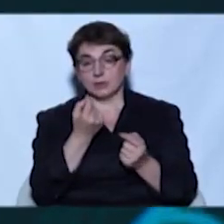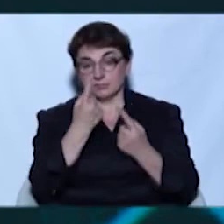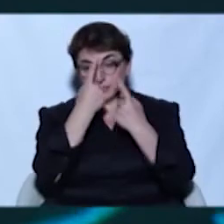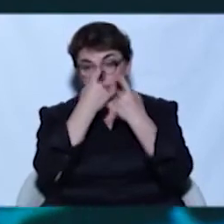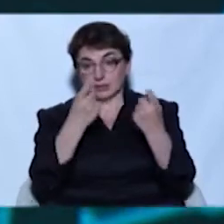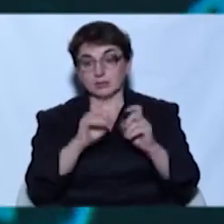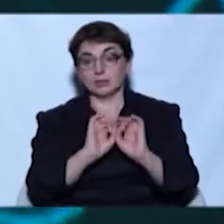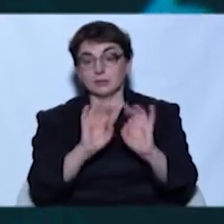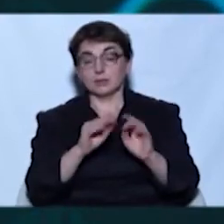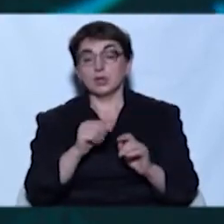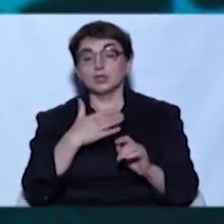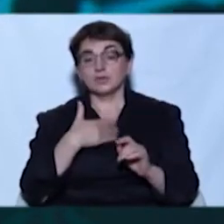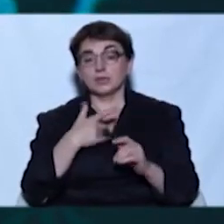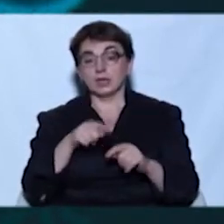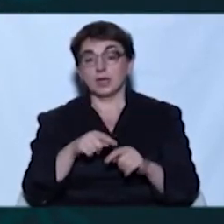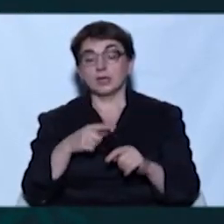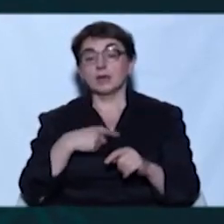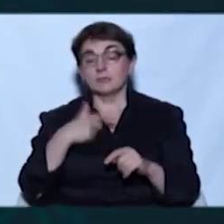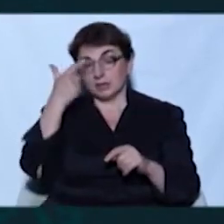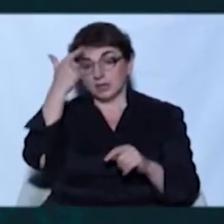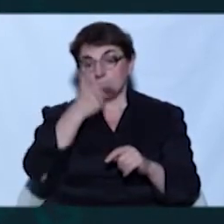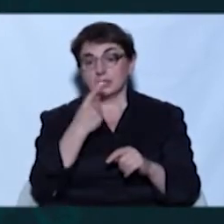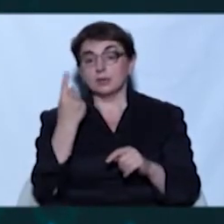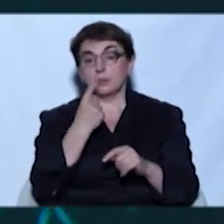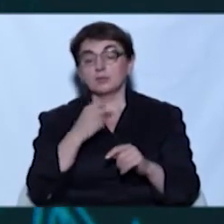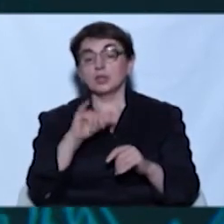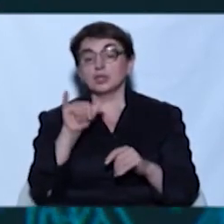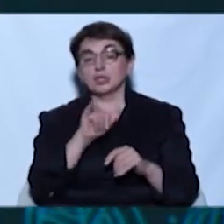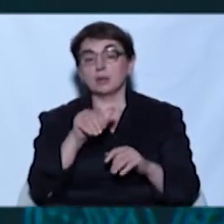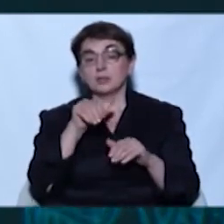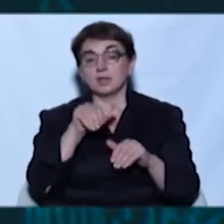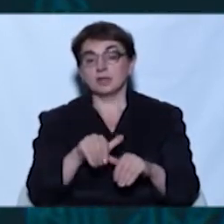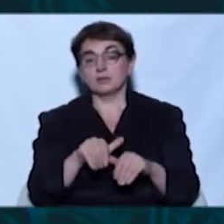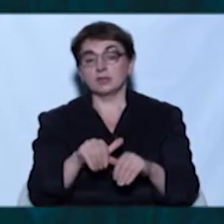გაგიკეთოთ. ჩვენს არხზე შაბათს და კვირას